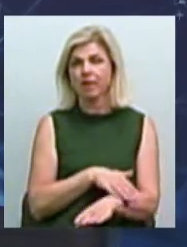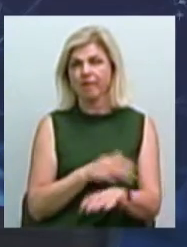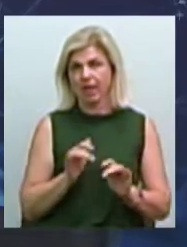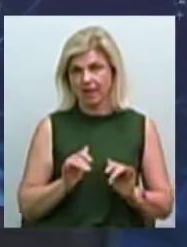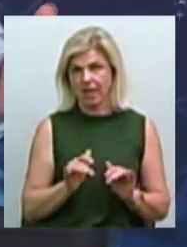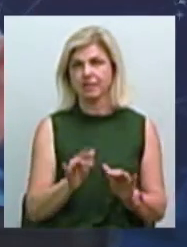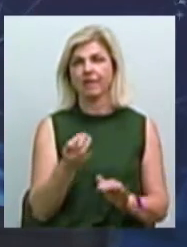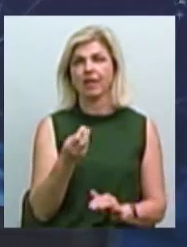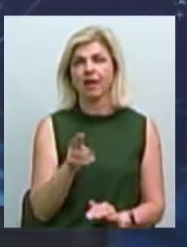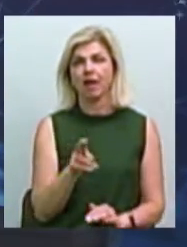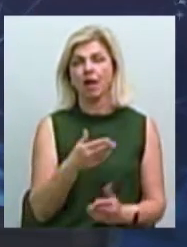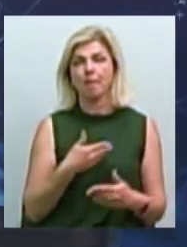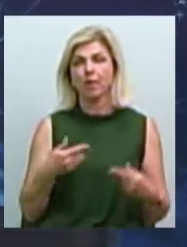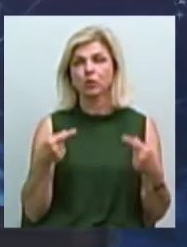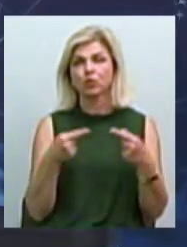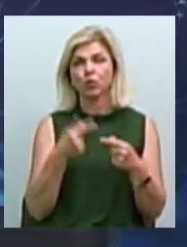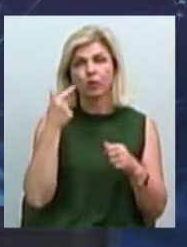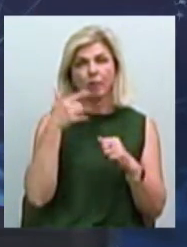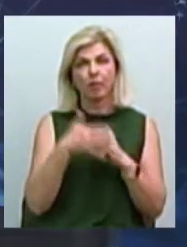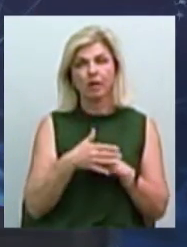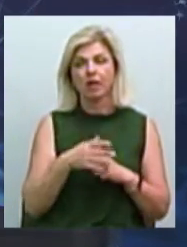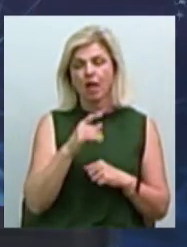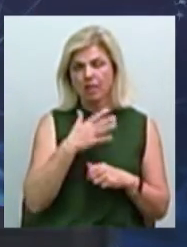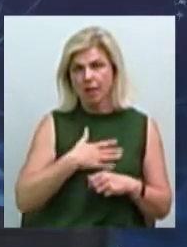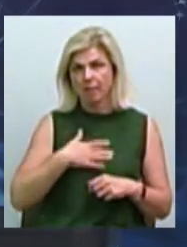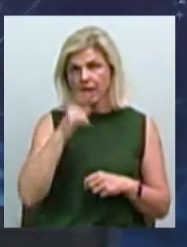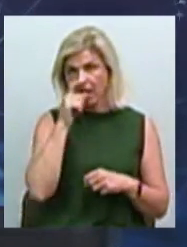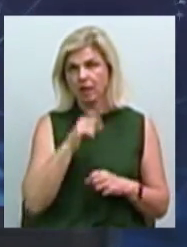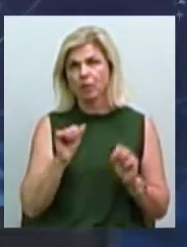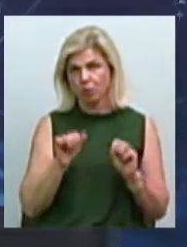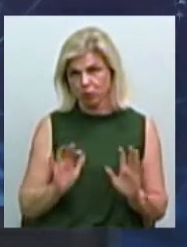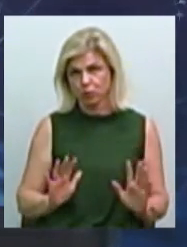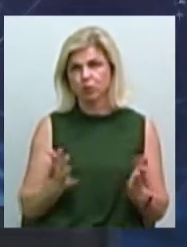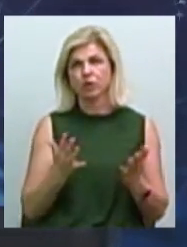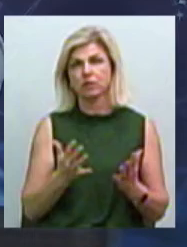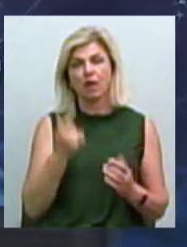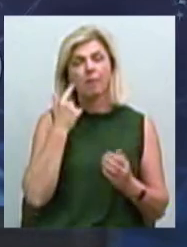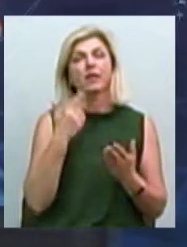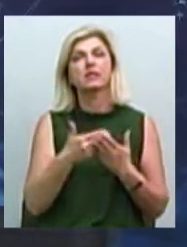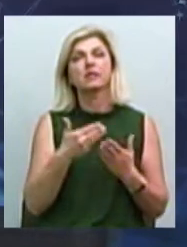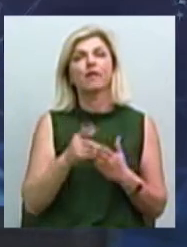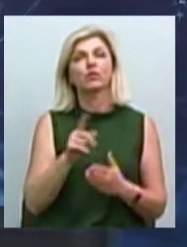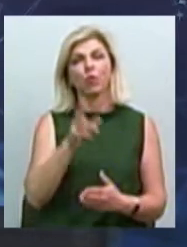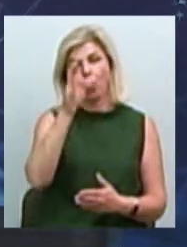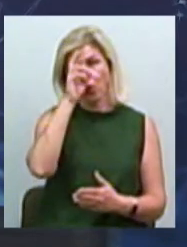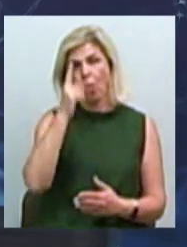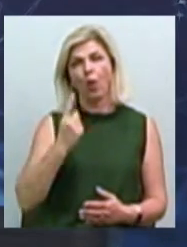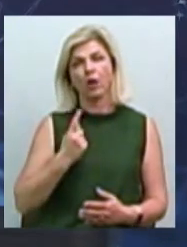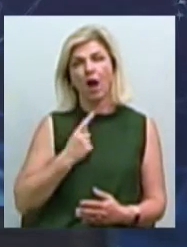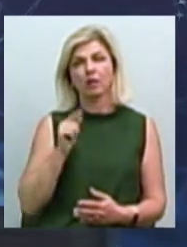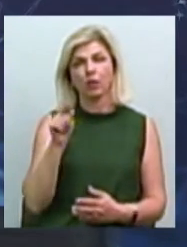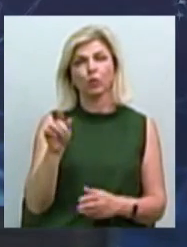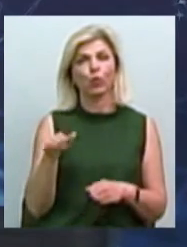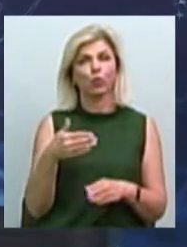что неприятности там могут случиться. Представить себе, что государственная охрана оттуда ушла и